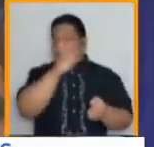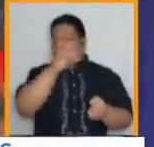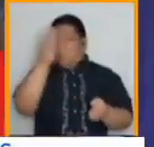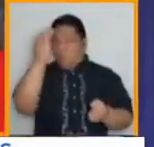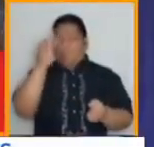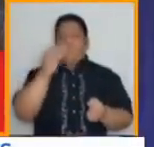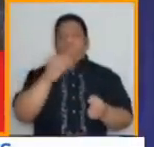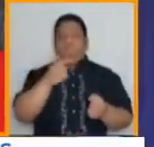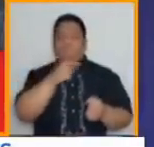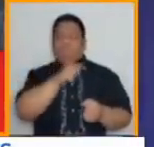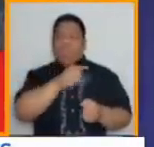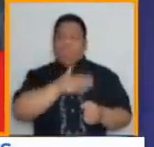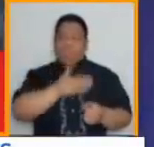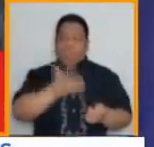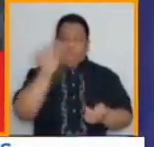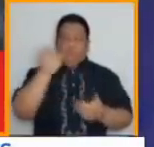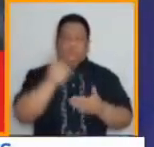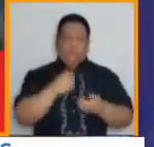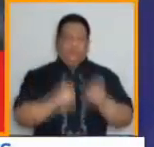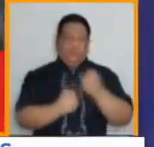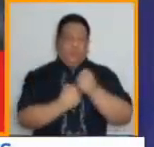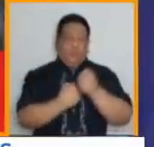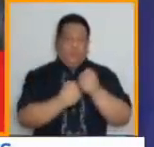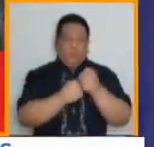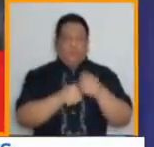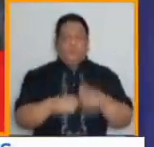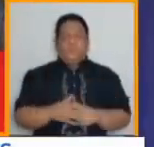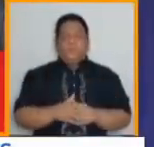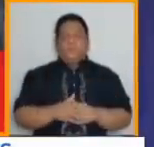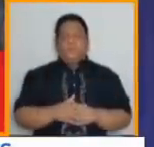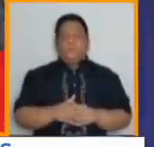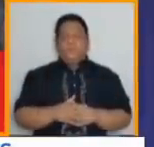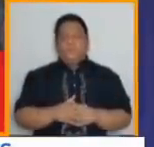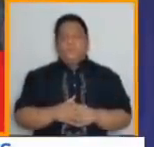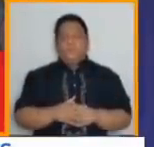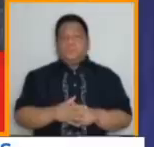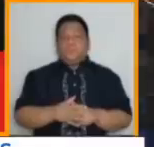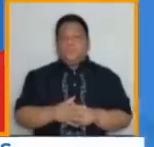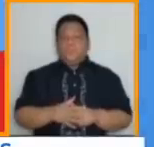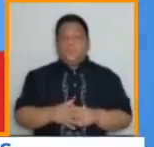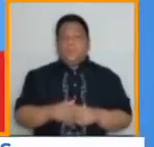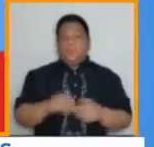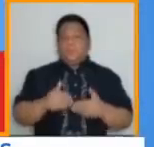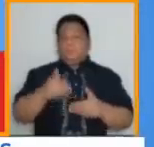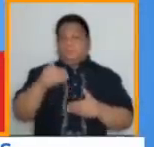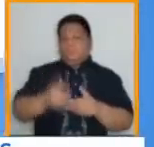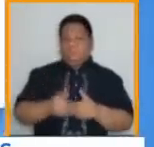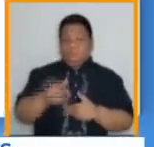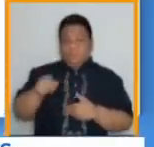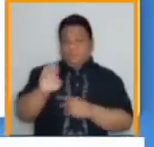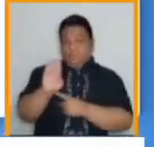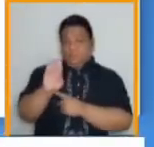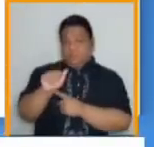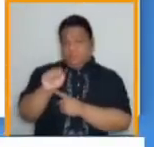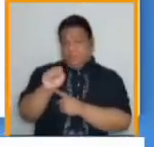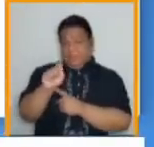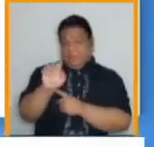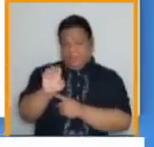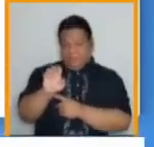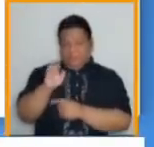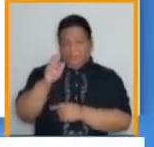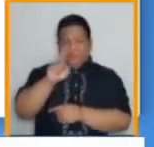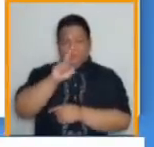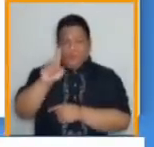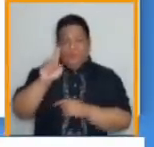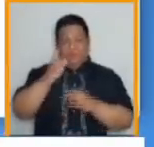ng pag-atras ng kanyang kandidatura sa pagka-vice-alkalde para humalili sa kanyang kapatid. Sa isang pahayag, sinabi niyang si Attorney Melchor